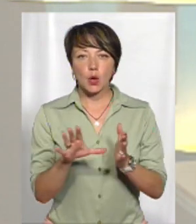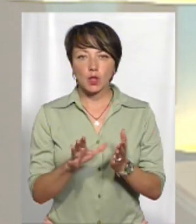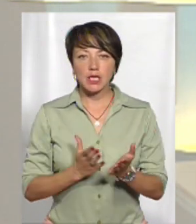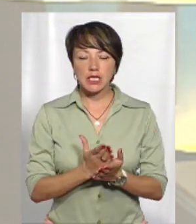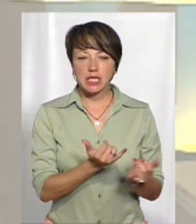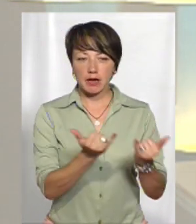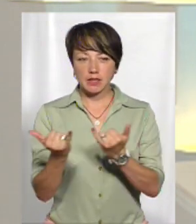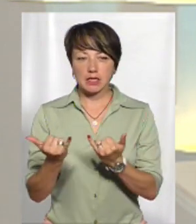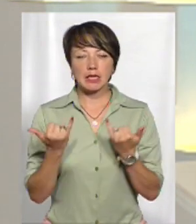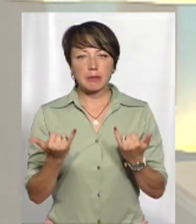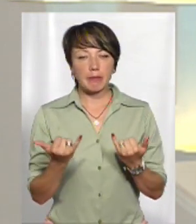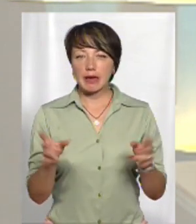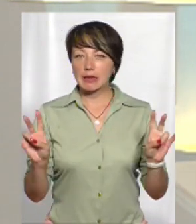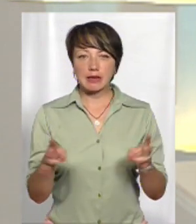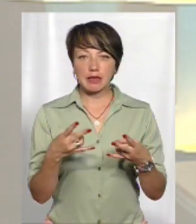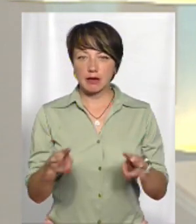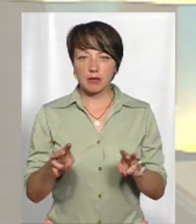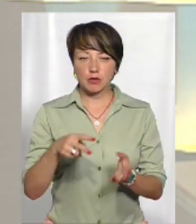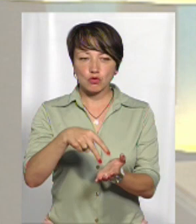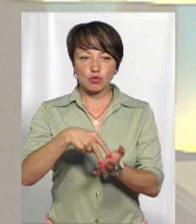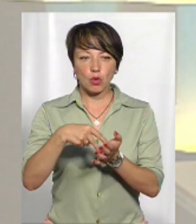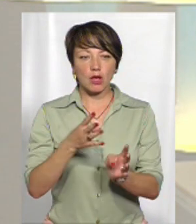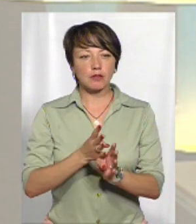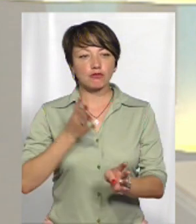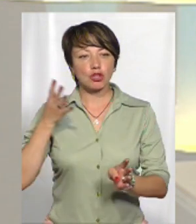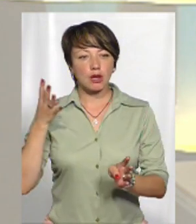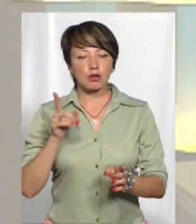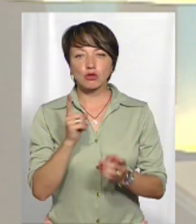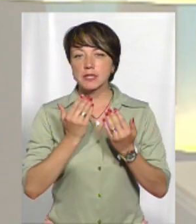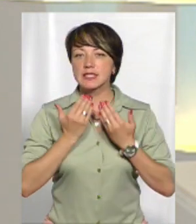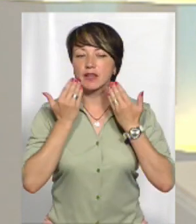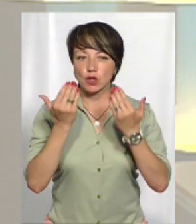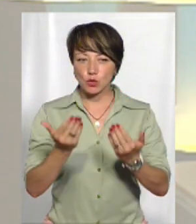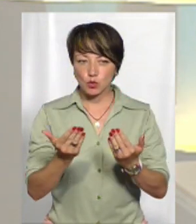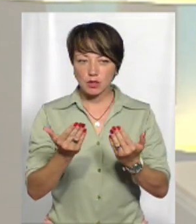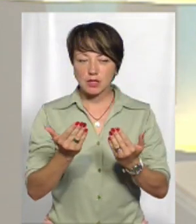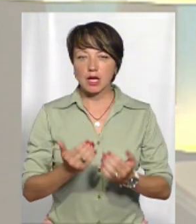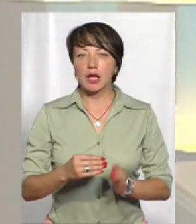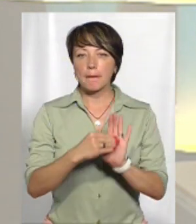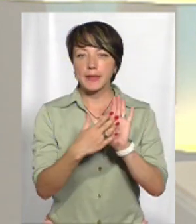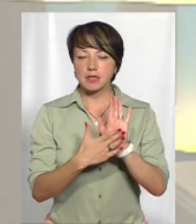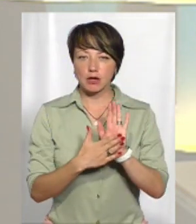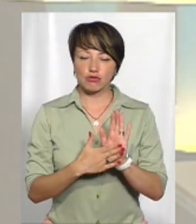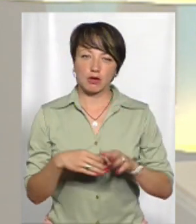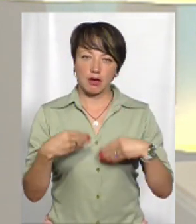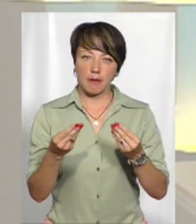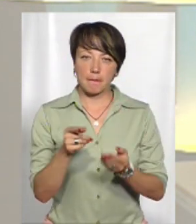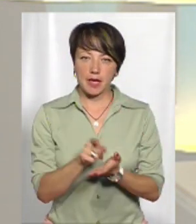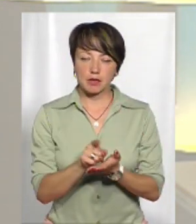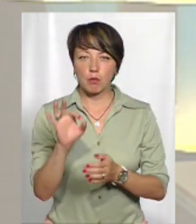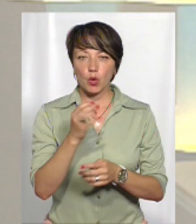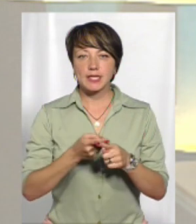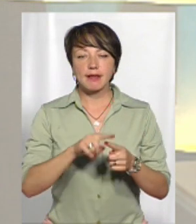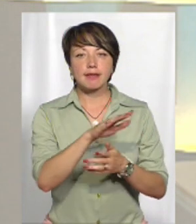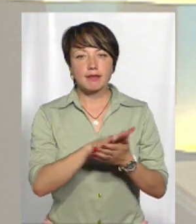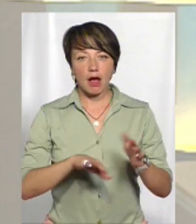сервіс. Тепер немає потреби стояти в чергах для того, щоб звернутися для призначення пенсії. Про